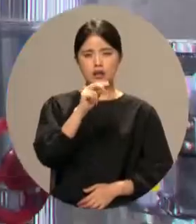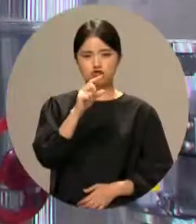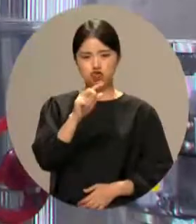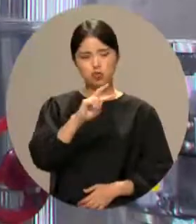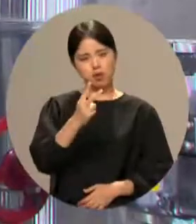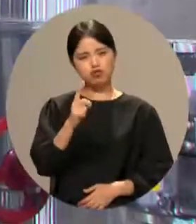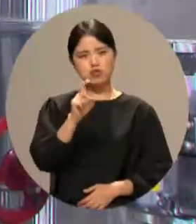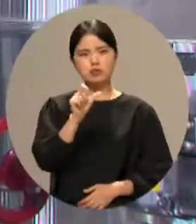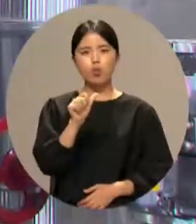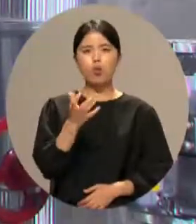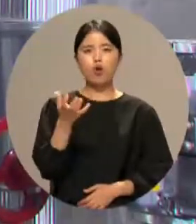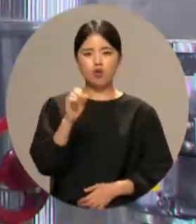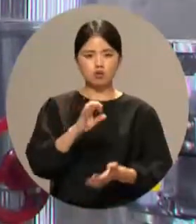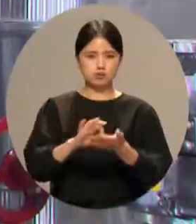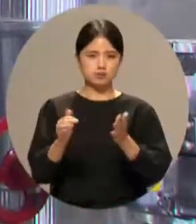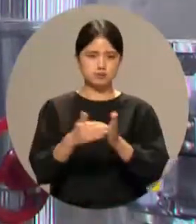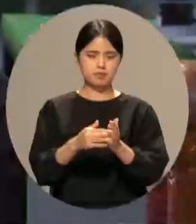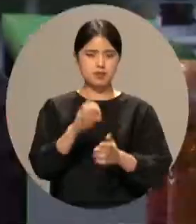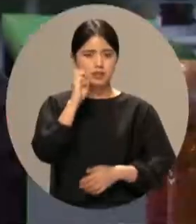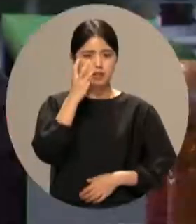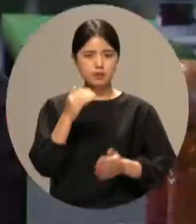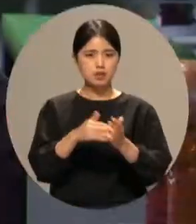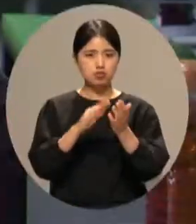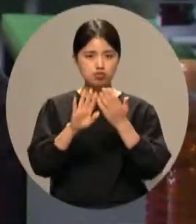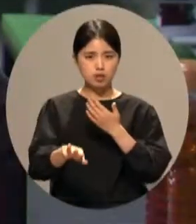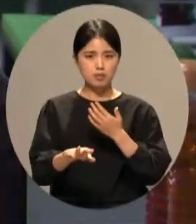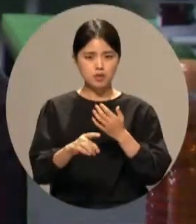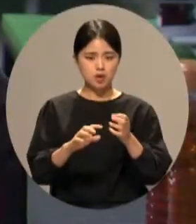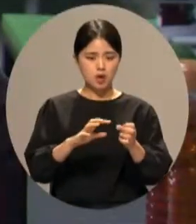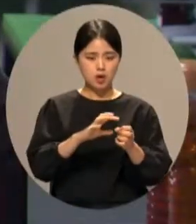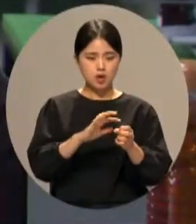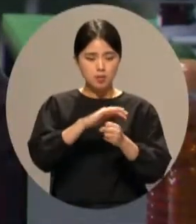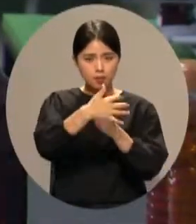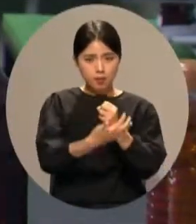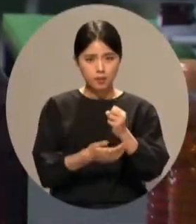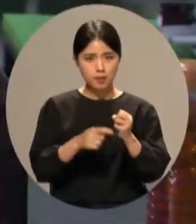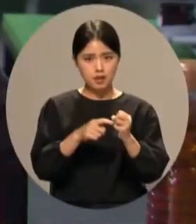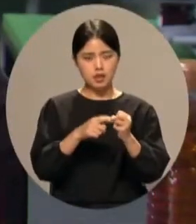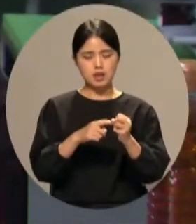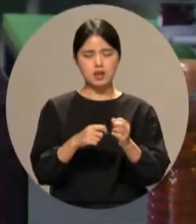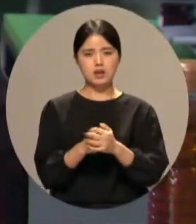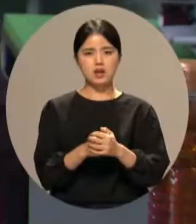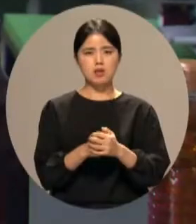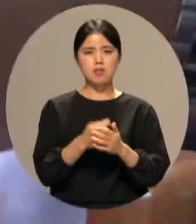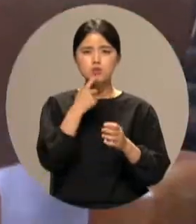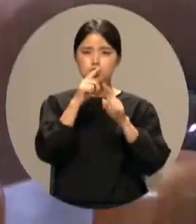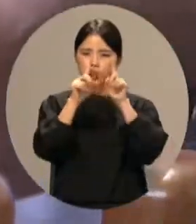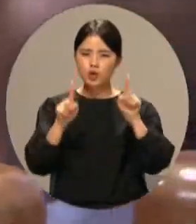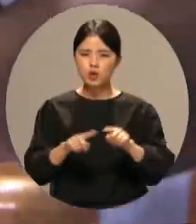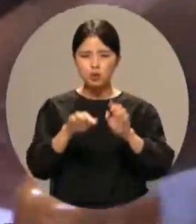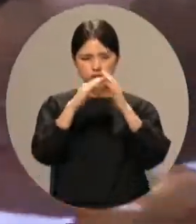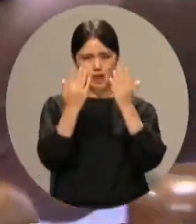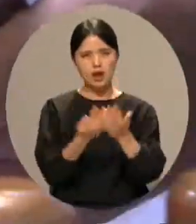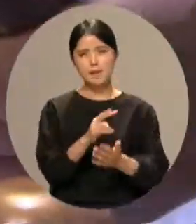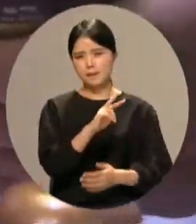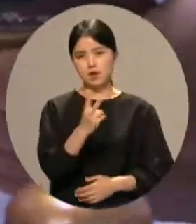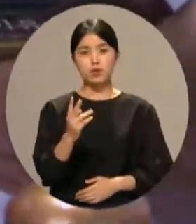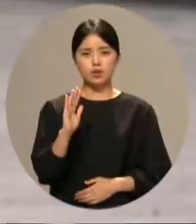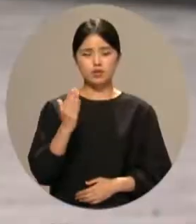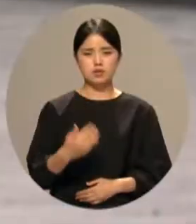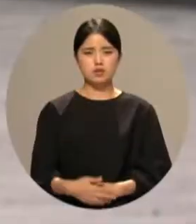들였습니다. 3개월 후면 플라스틱 용기도 환경 부담이 적은 병과 종이팩으로 완전히 바꿀